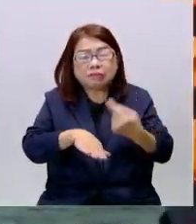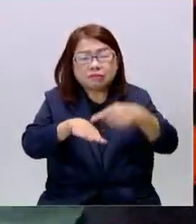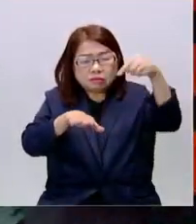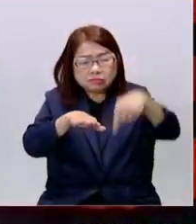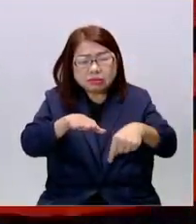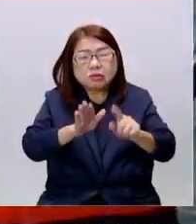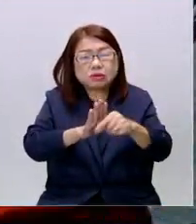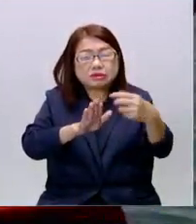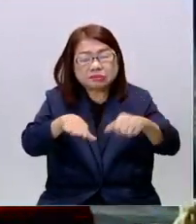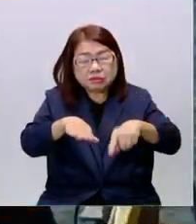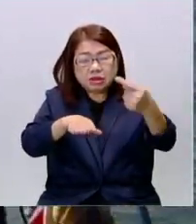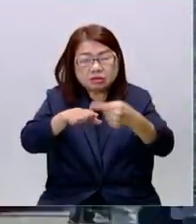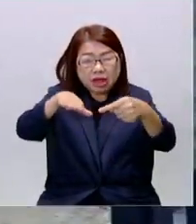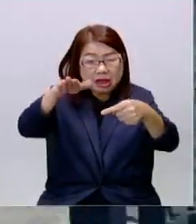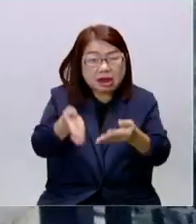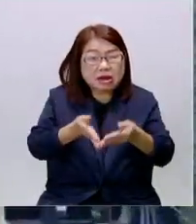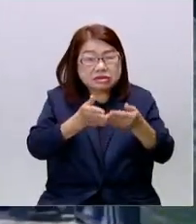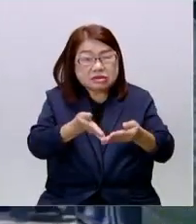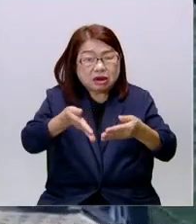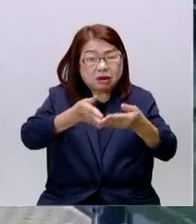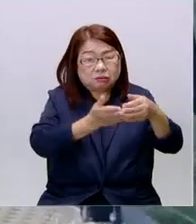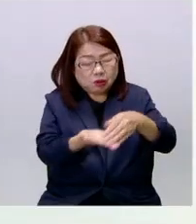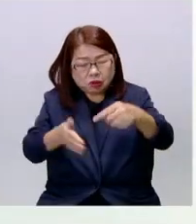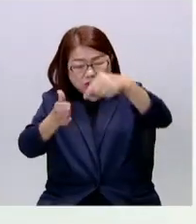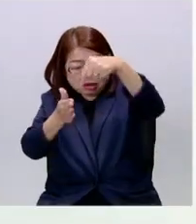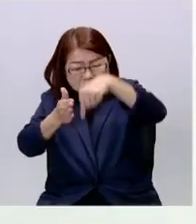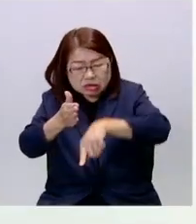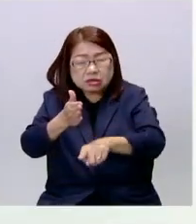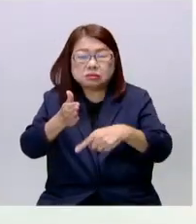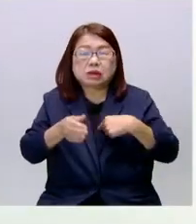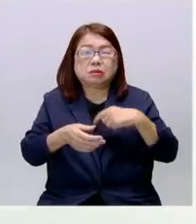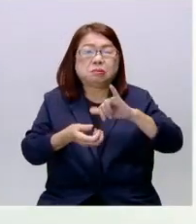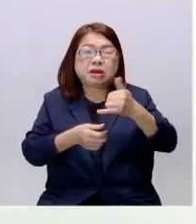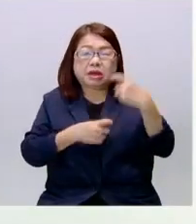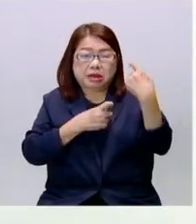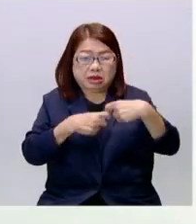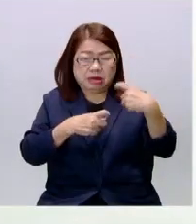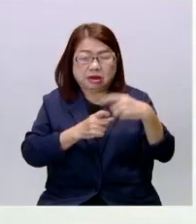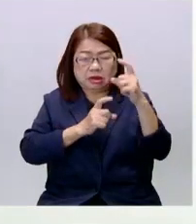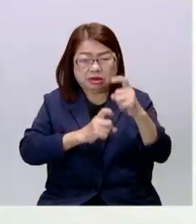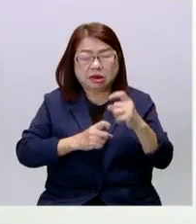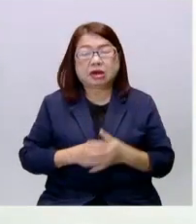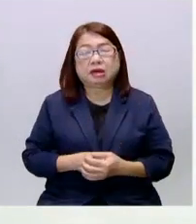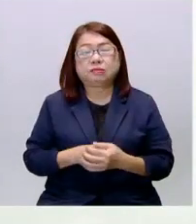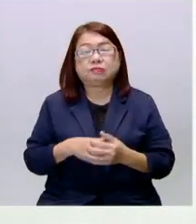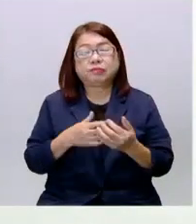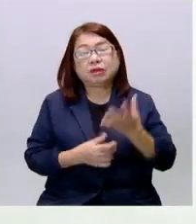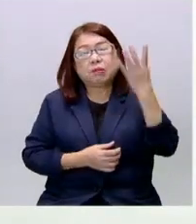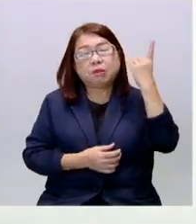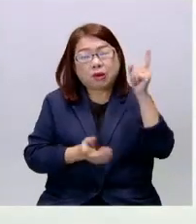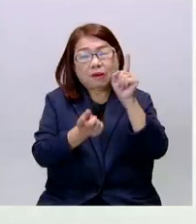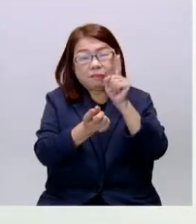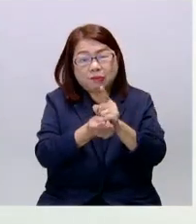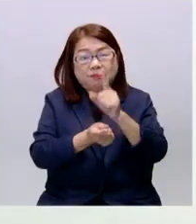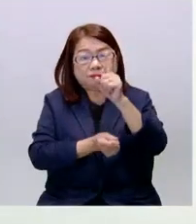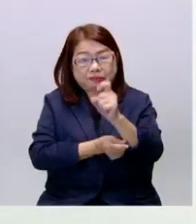าไปในตัวเรือนั้นอาจจะมีอันตรายกับนักประดาน้ำครับ ครับสำหรับร่างของผู้เสียชีวิตเมื่อวานที่ผ่านม